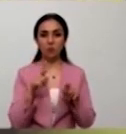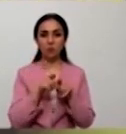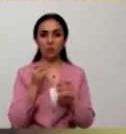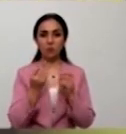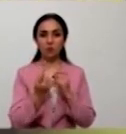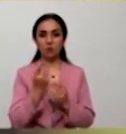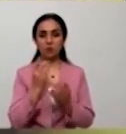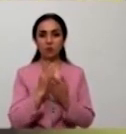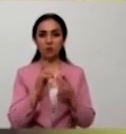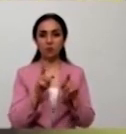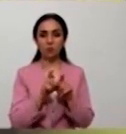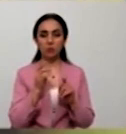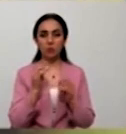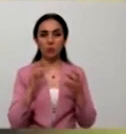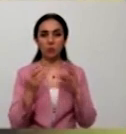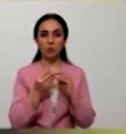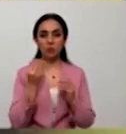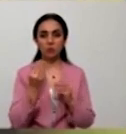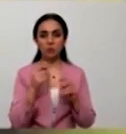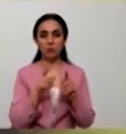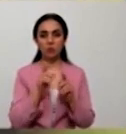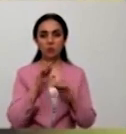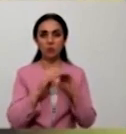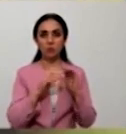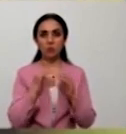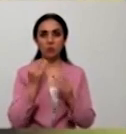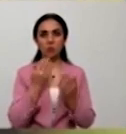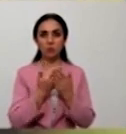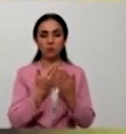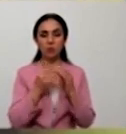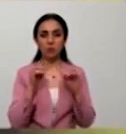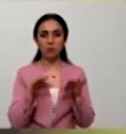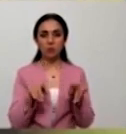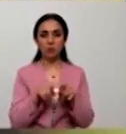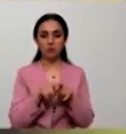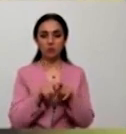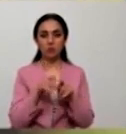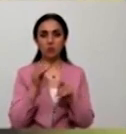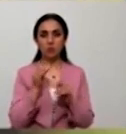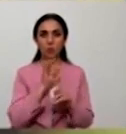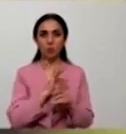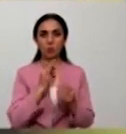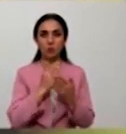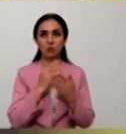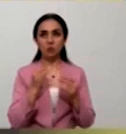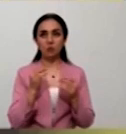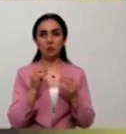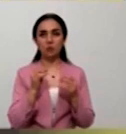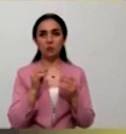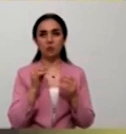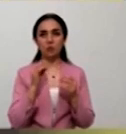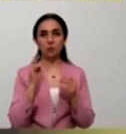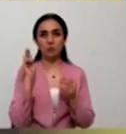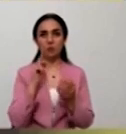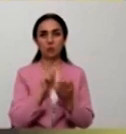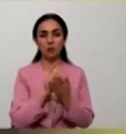ulardan kelib chiqadigan xulosalarni, demak, amaliyot masalalarini yechishga qo'llashga bag'ishlangan